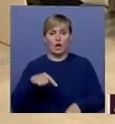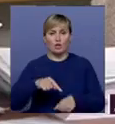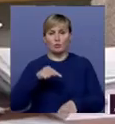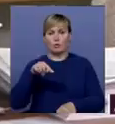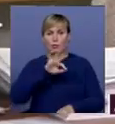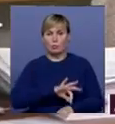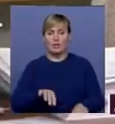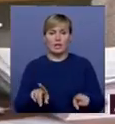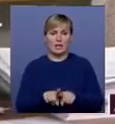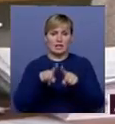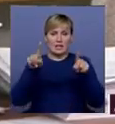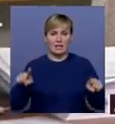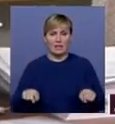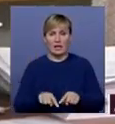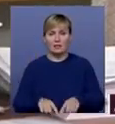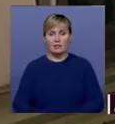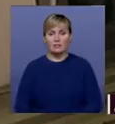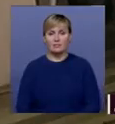преимущество подобных сертификатов.